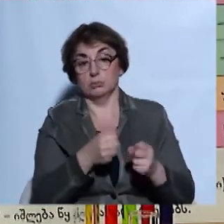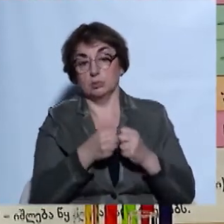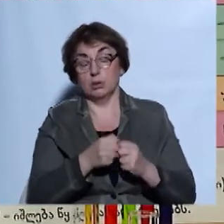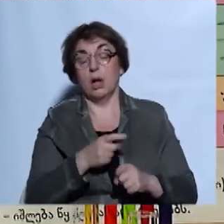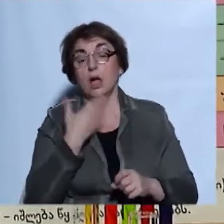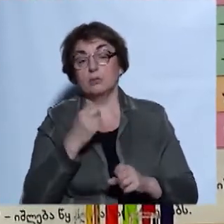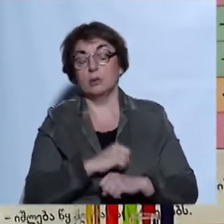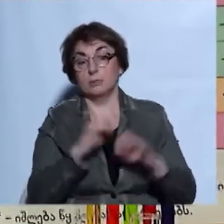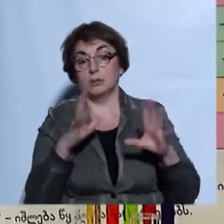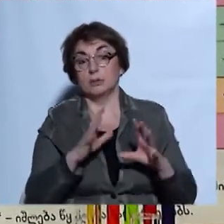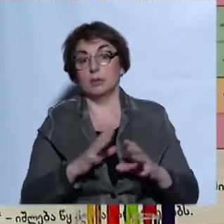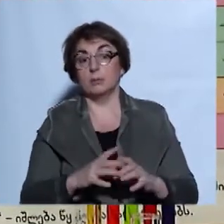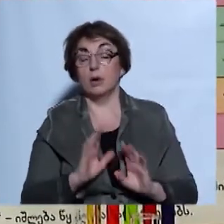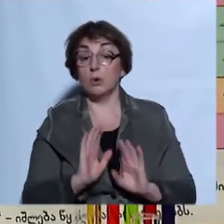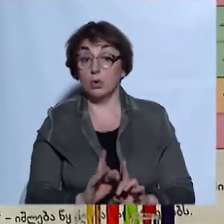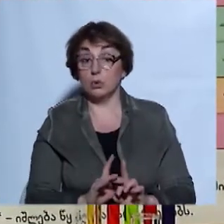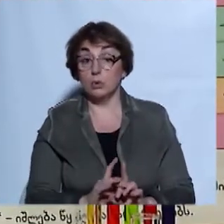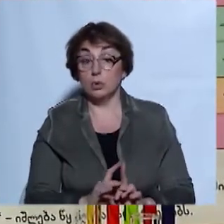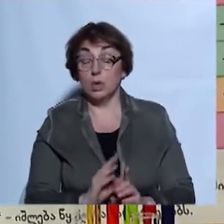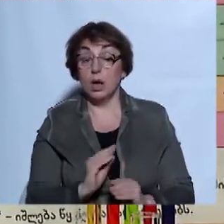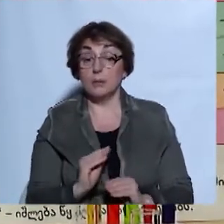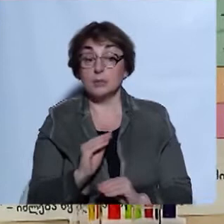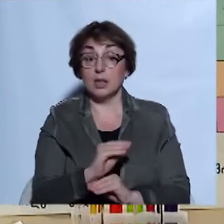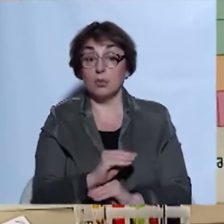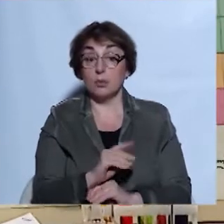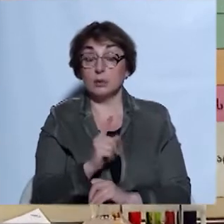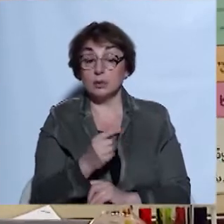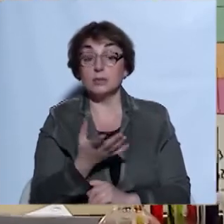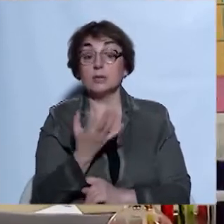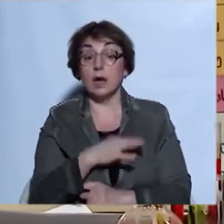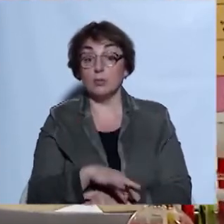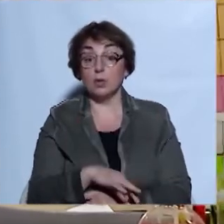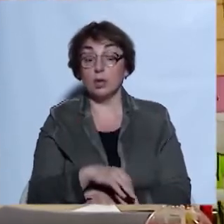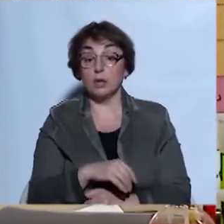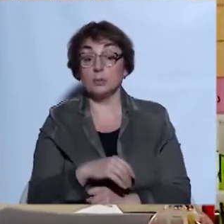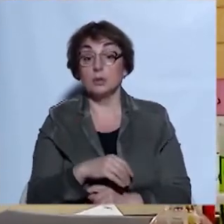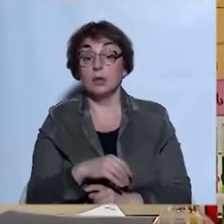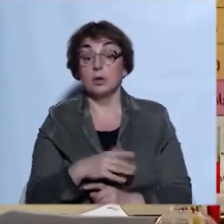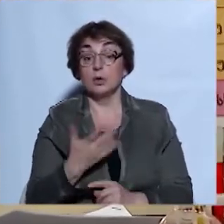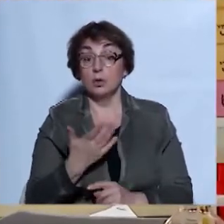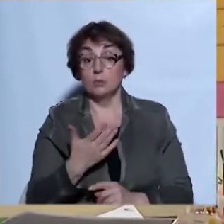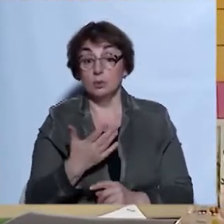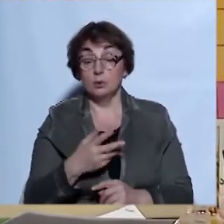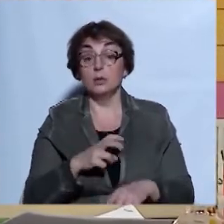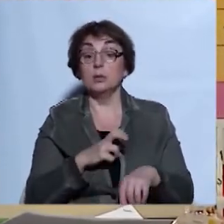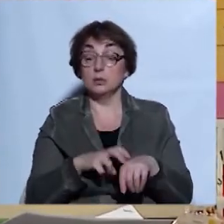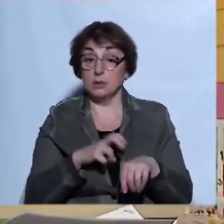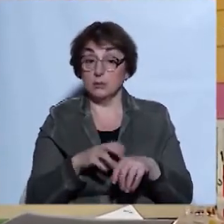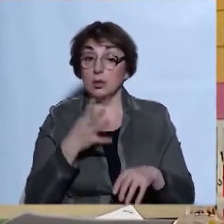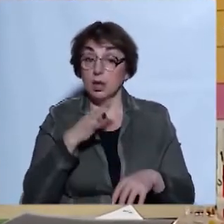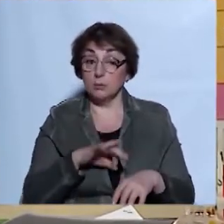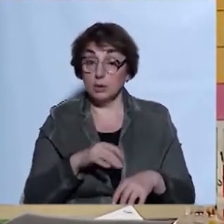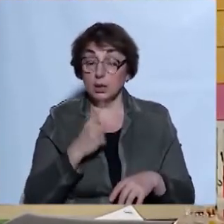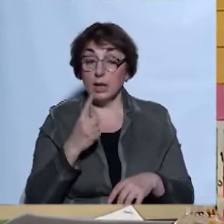დაახლოებით 1%-იანი გლიცერულის ტრინიტრატის ხსნარი, რომელიც გამოიყენება გულის სტენოკარდიული შეტევის დროს. ვინაიდან